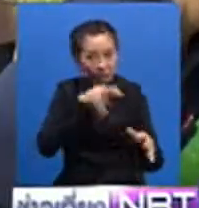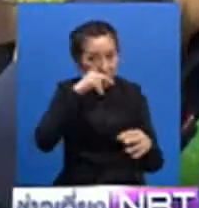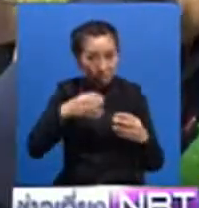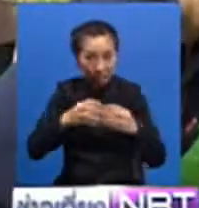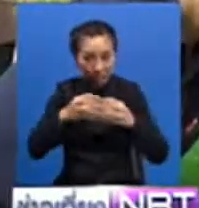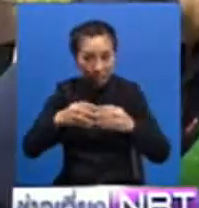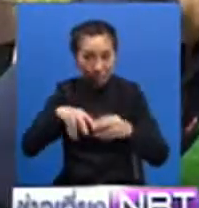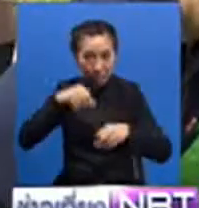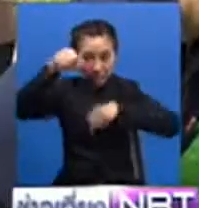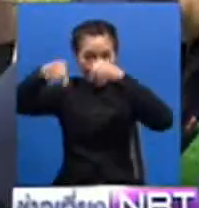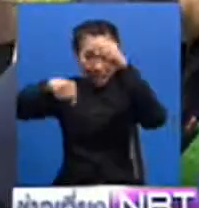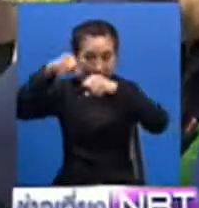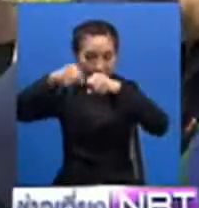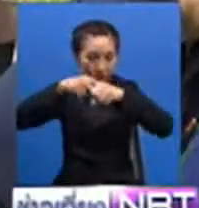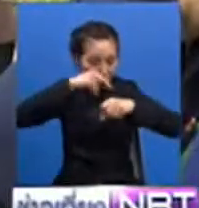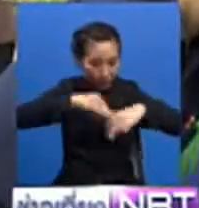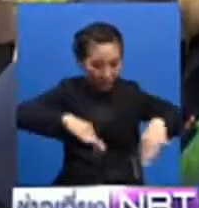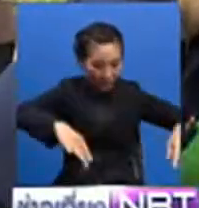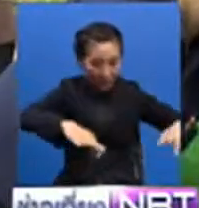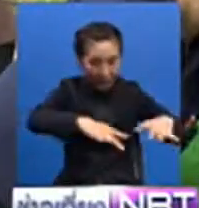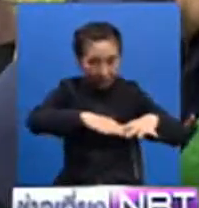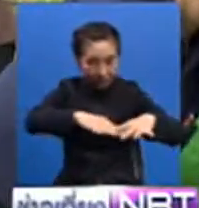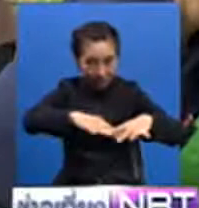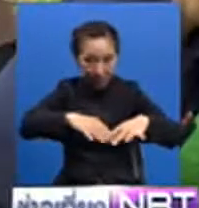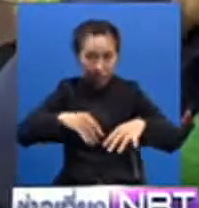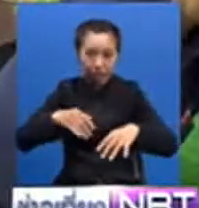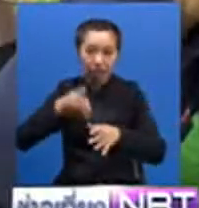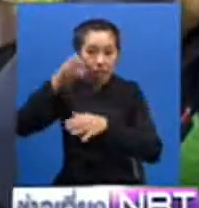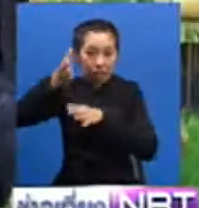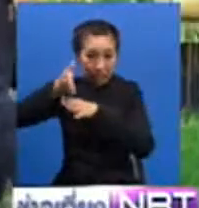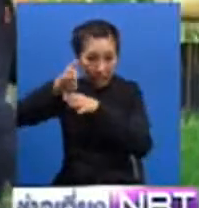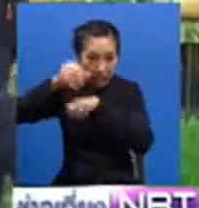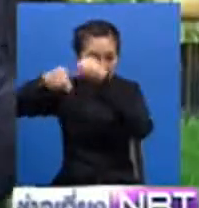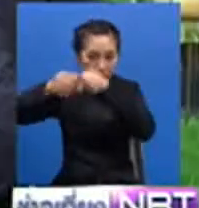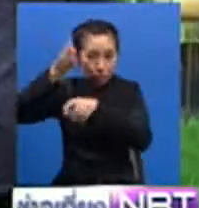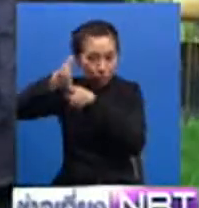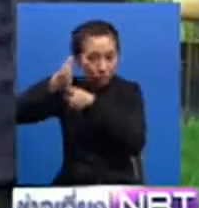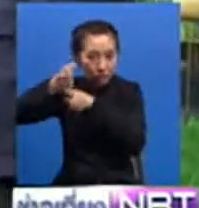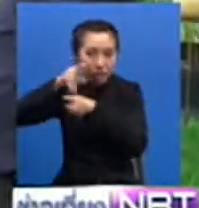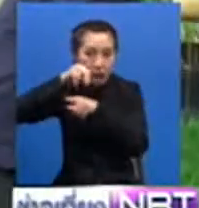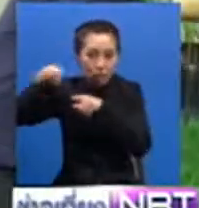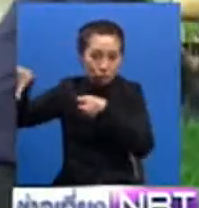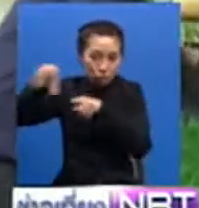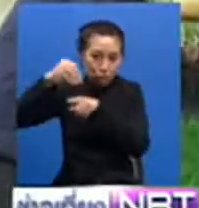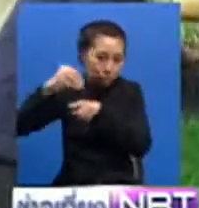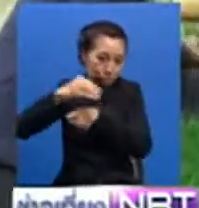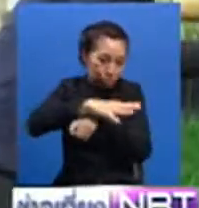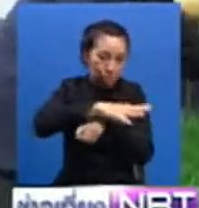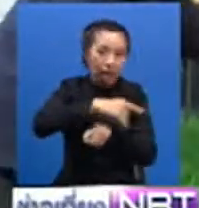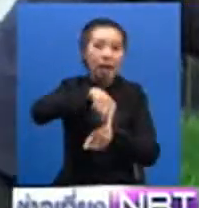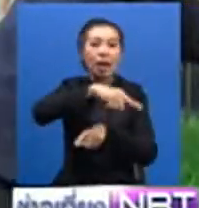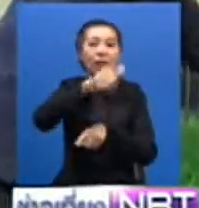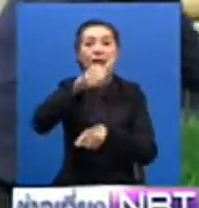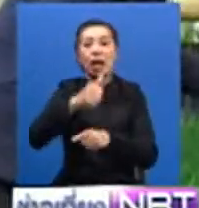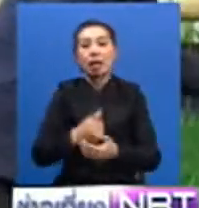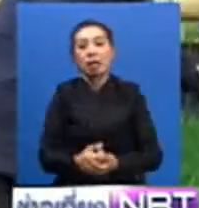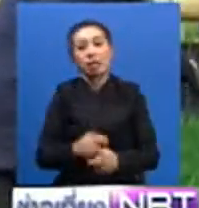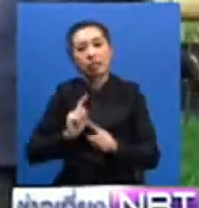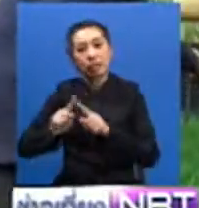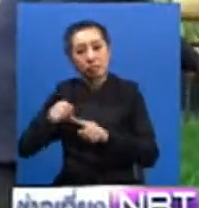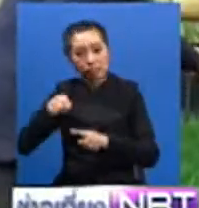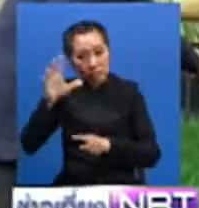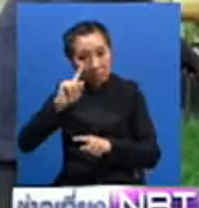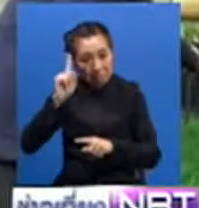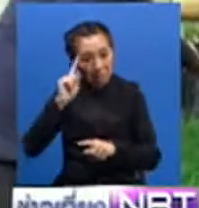งสูงแล้วก็ปล่อยน้ำลงมาลดผักอะไรที่ต้นแบบอ่ะก็ลดร